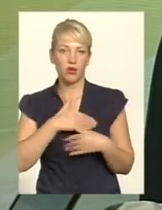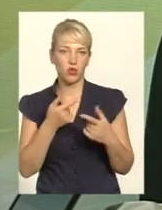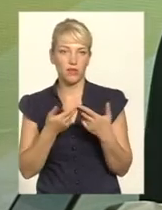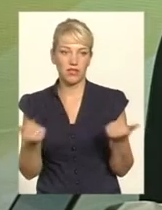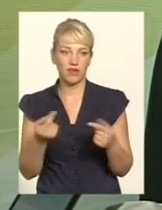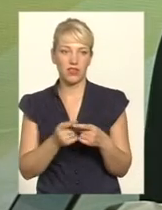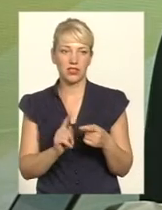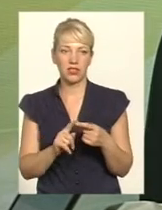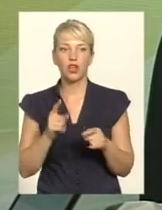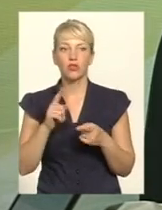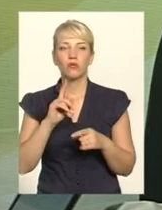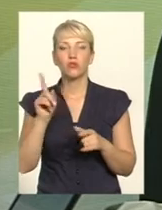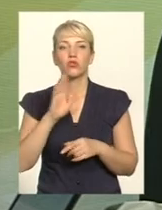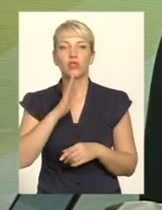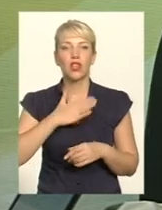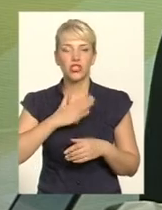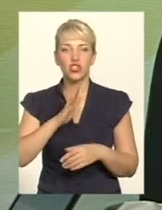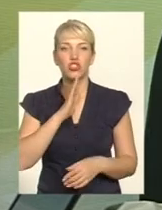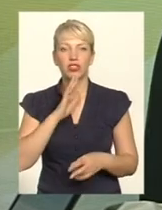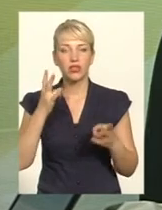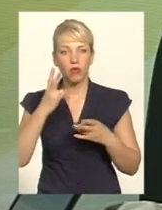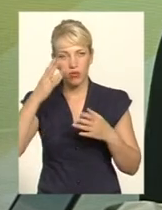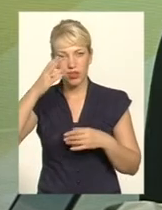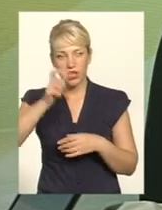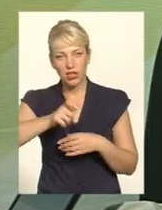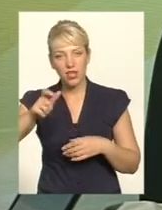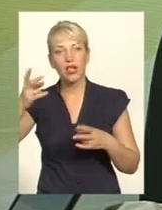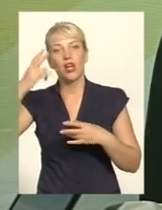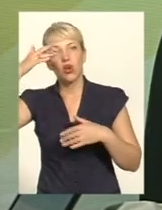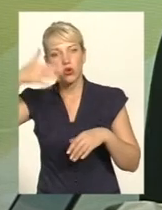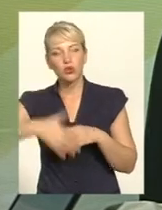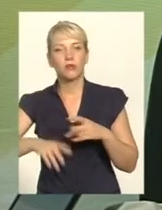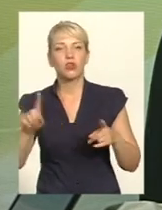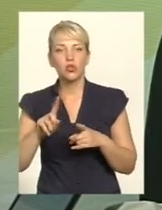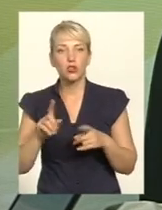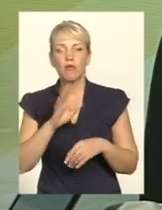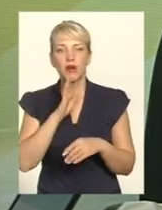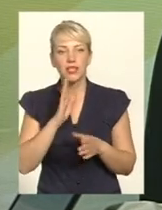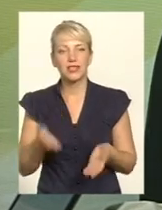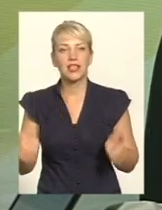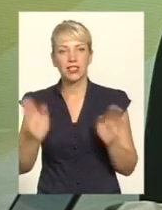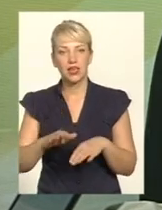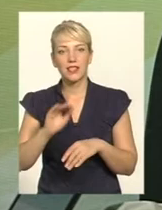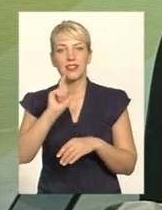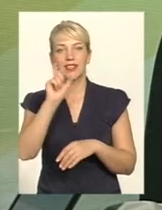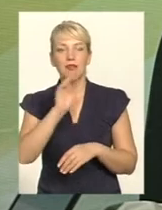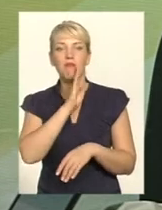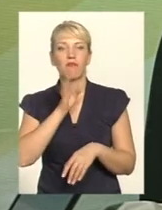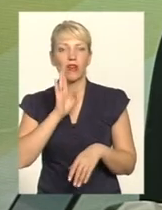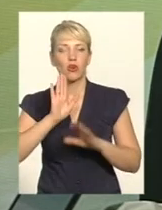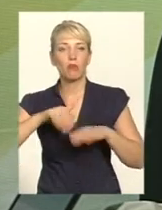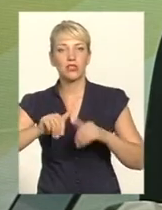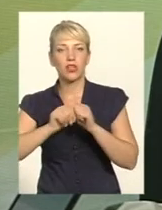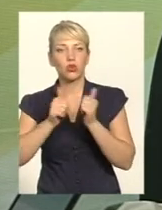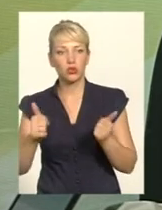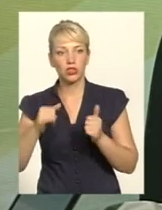що наші жінки повинні розуміти, що переважно дитина залишається з матір'ю після розлучення. І зрозуміло,